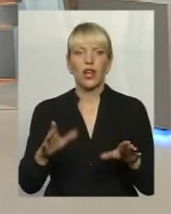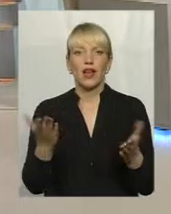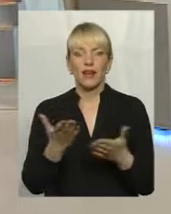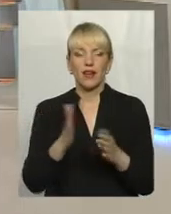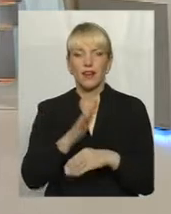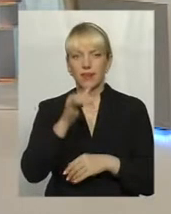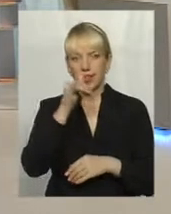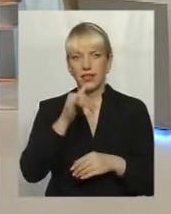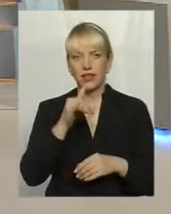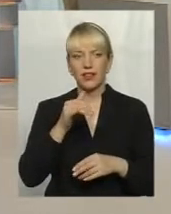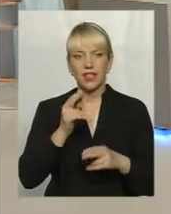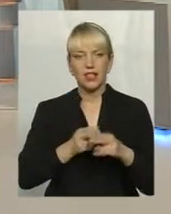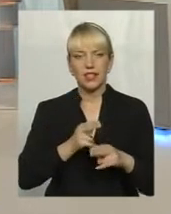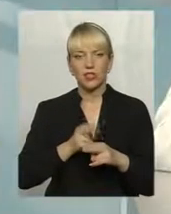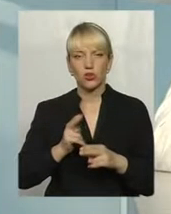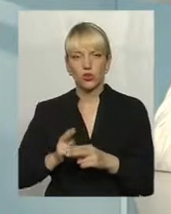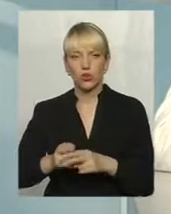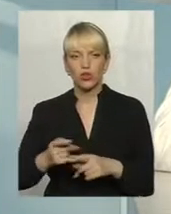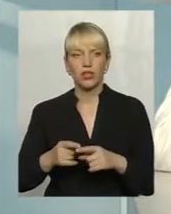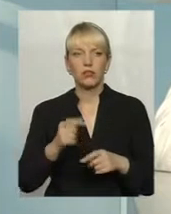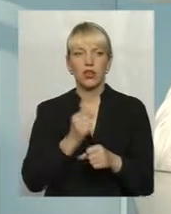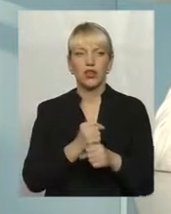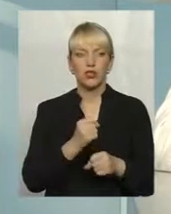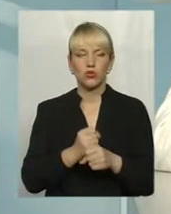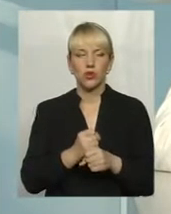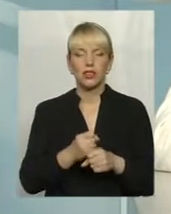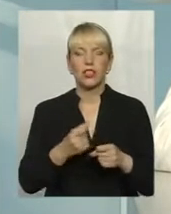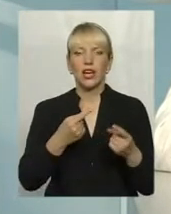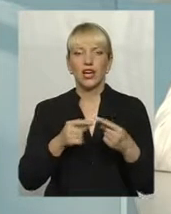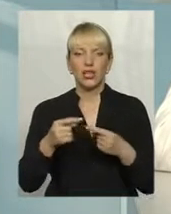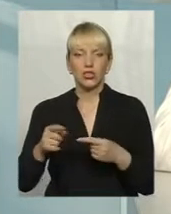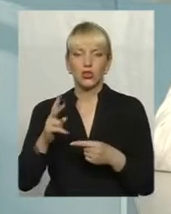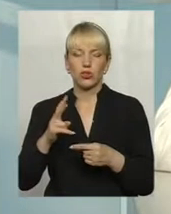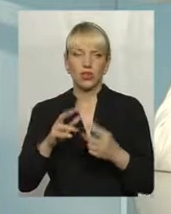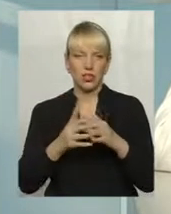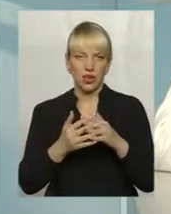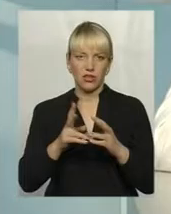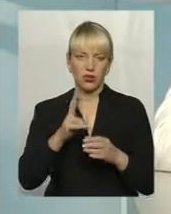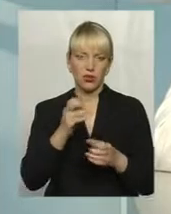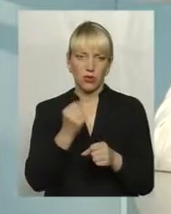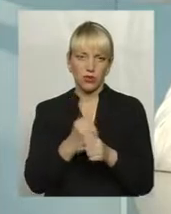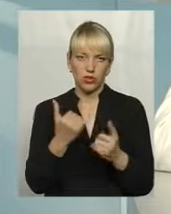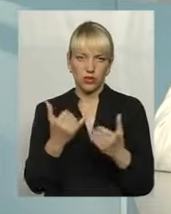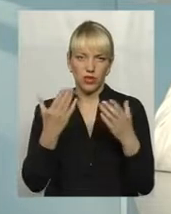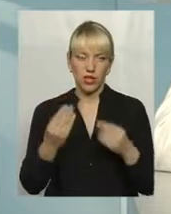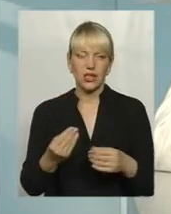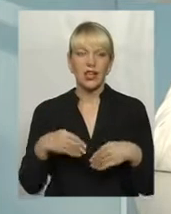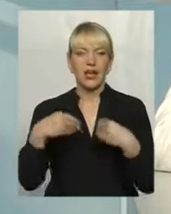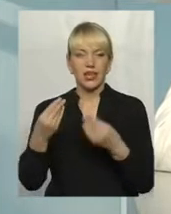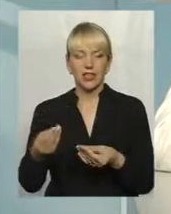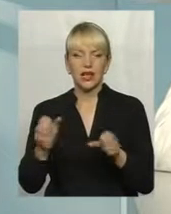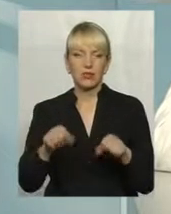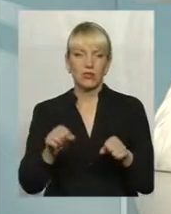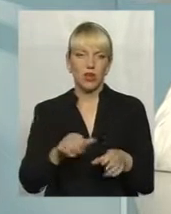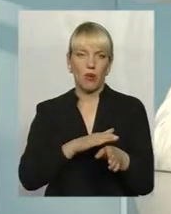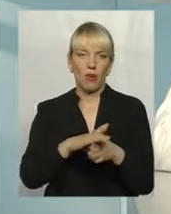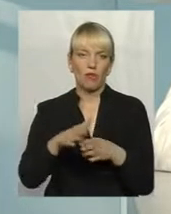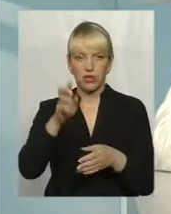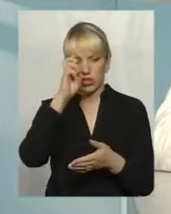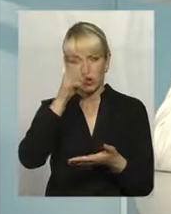тим бізнесам, які ще працюють в Україні на сьогоднішній день, разом з тим дасть можливість фіскалам наповнити державний бюджет і забезпечити